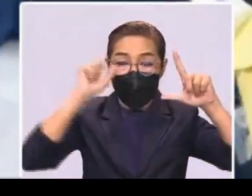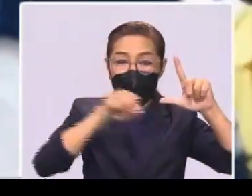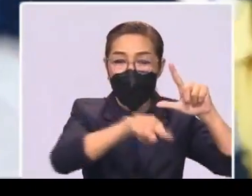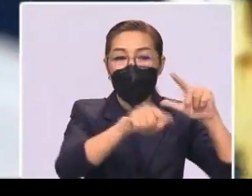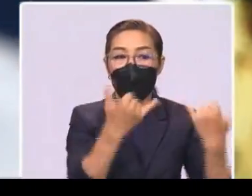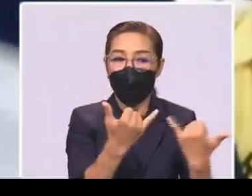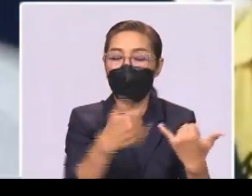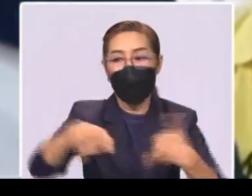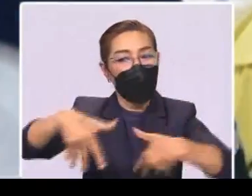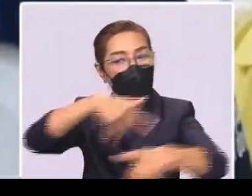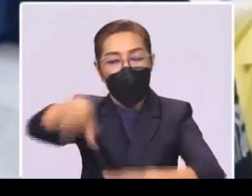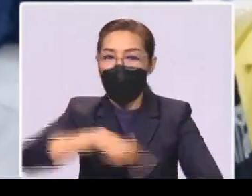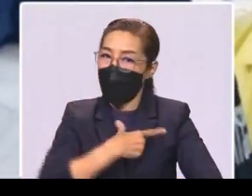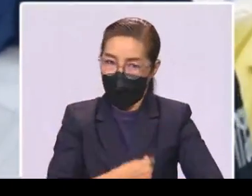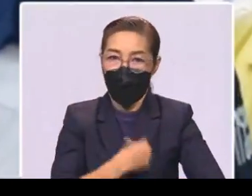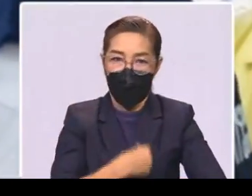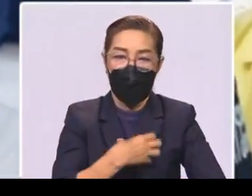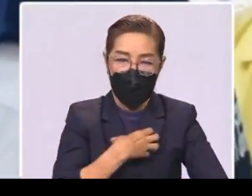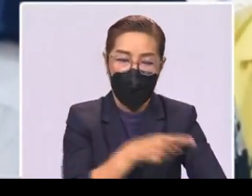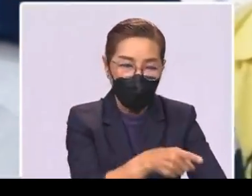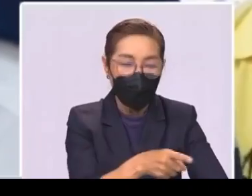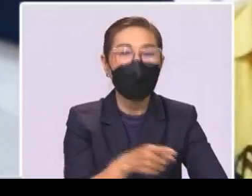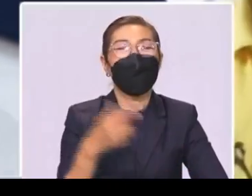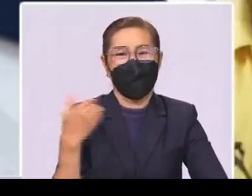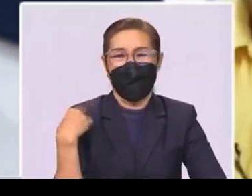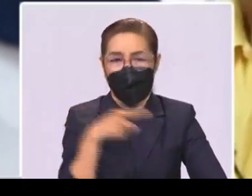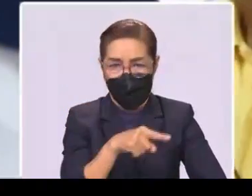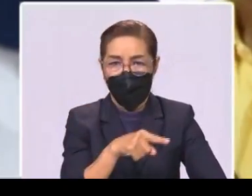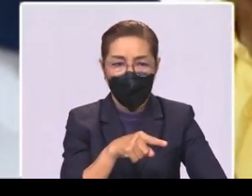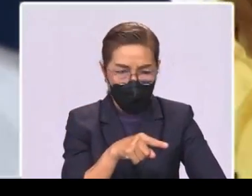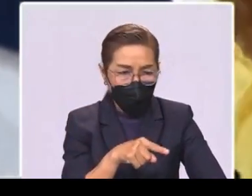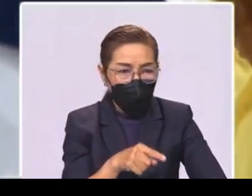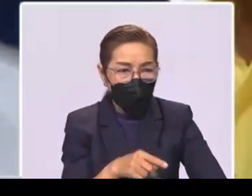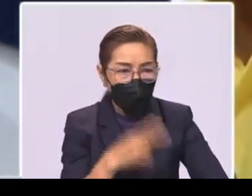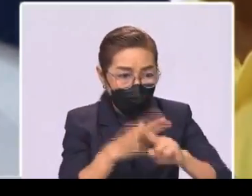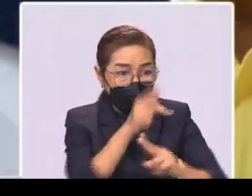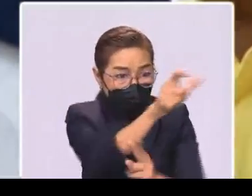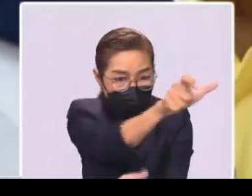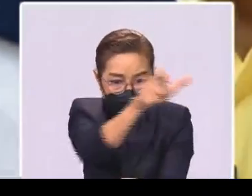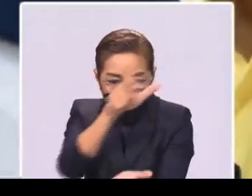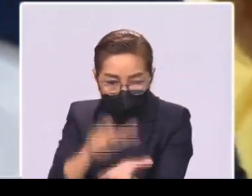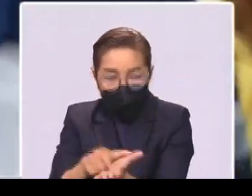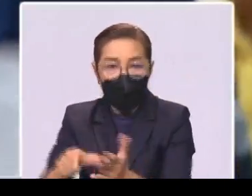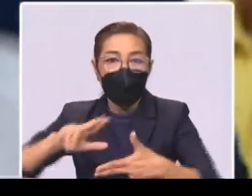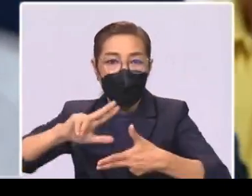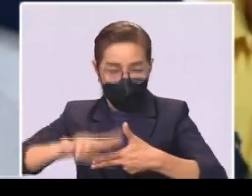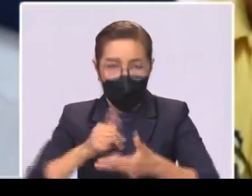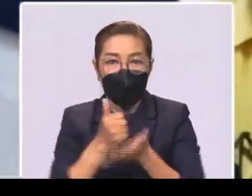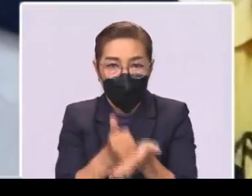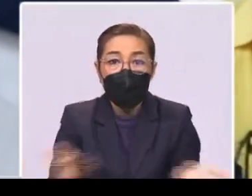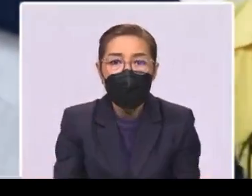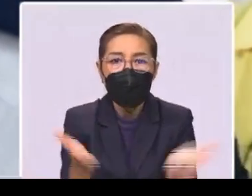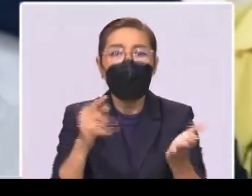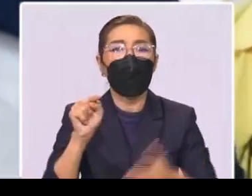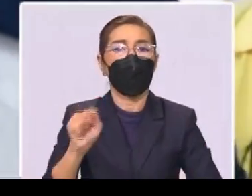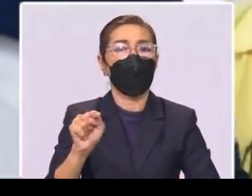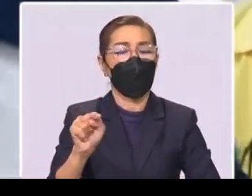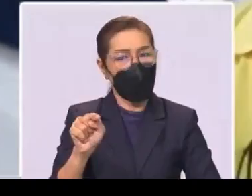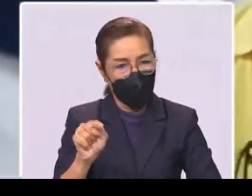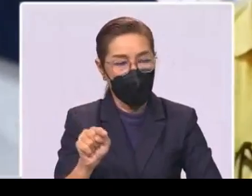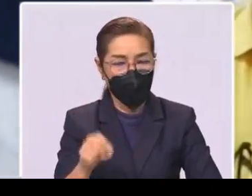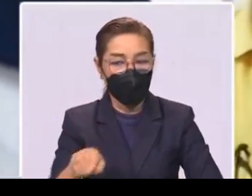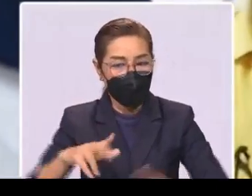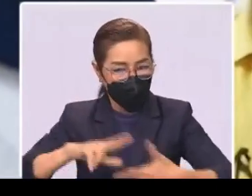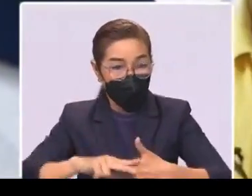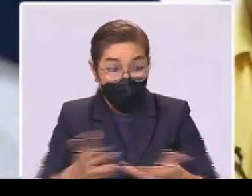กระแสดีเสียงดีนะครับจู่ๆก็มีชื่อว่าจะได้รับการสนับสนุนจากพรรคพลังประชารัฐอือืให้ลง